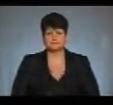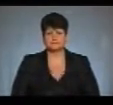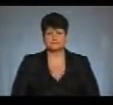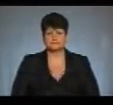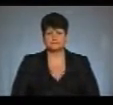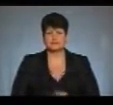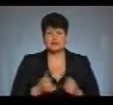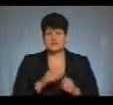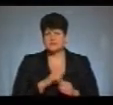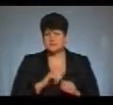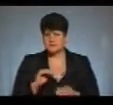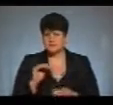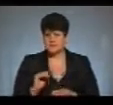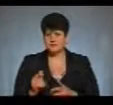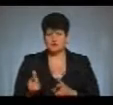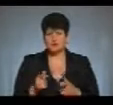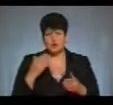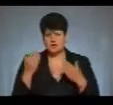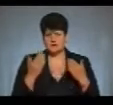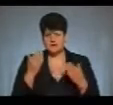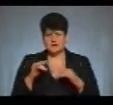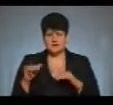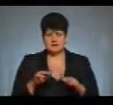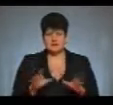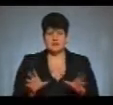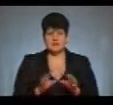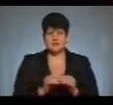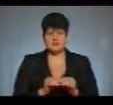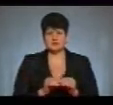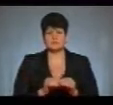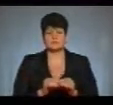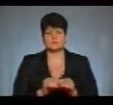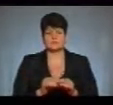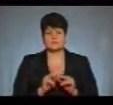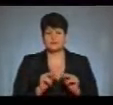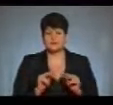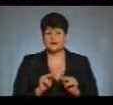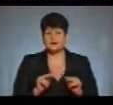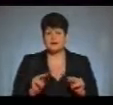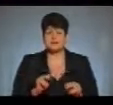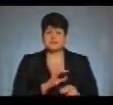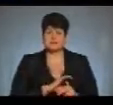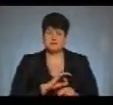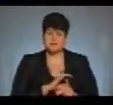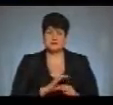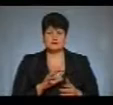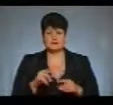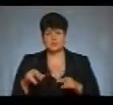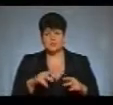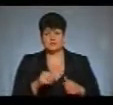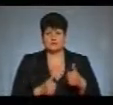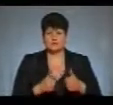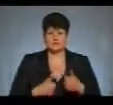Для найменших підготували розважальні заходи. Разом з аніматорами діти танцюють, змагаються у конкурсах та